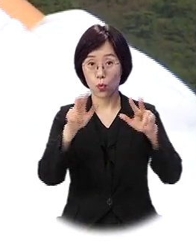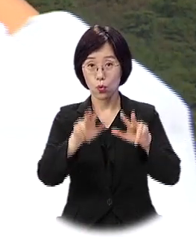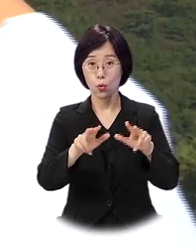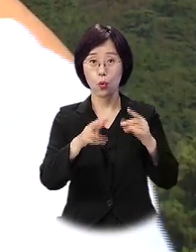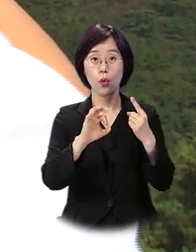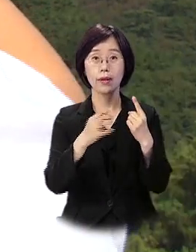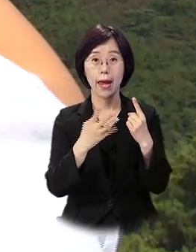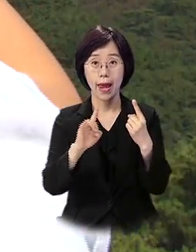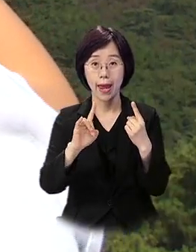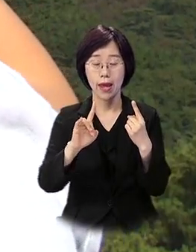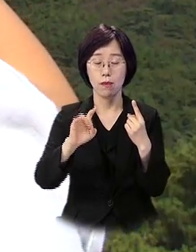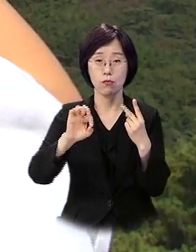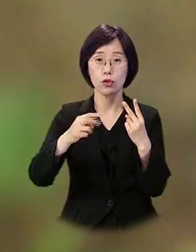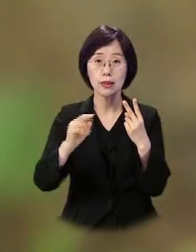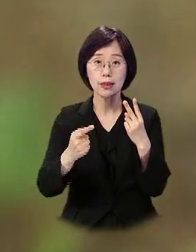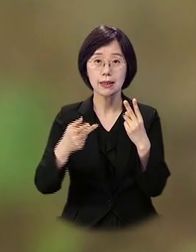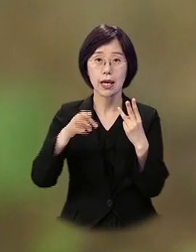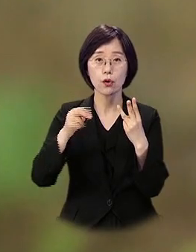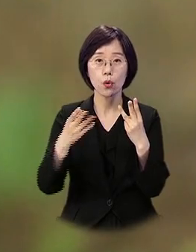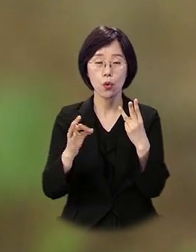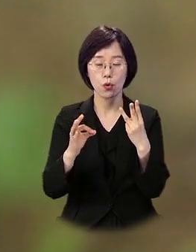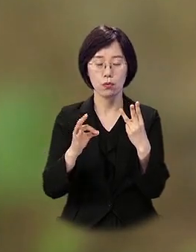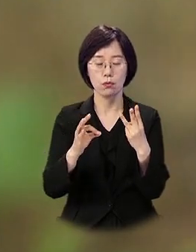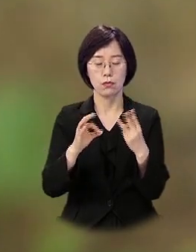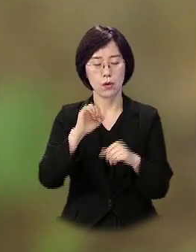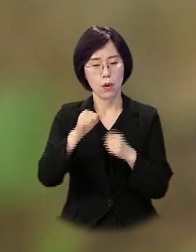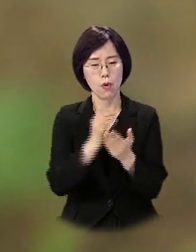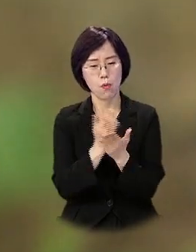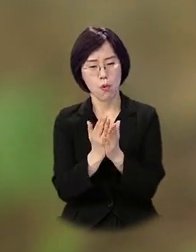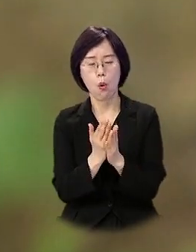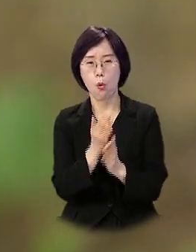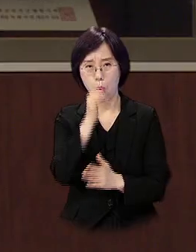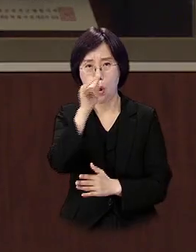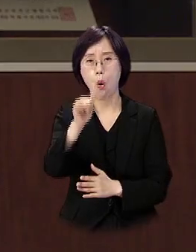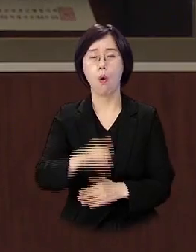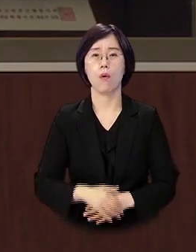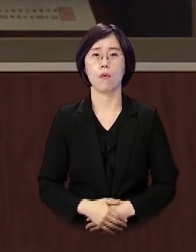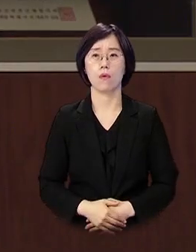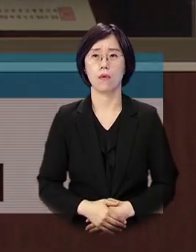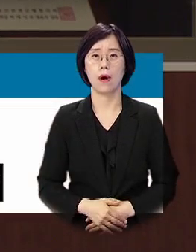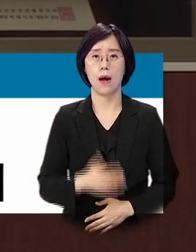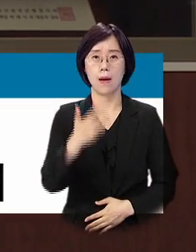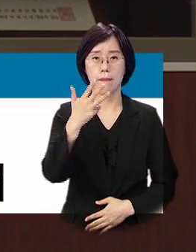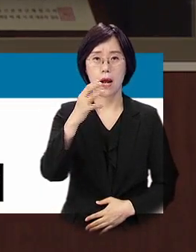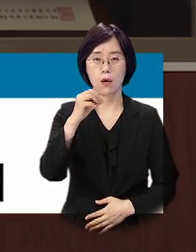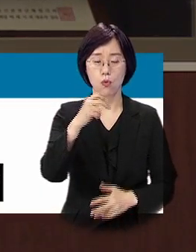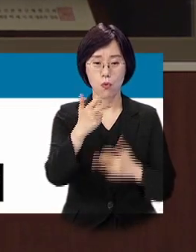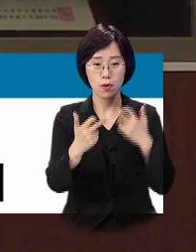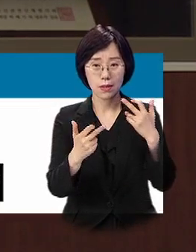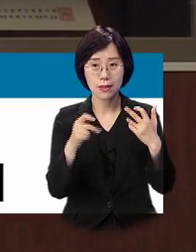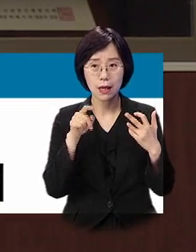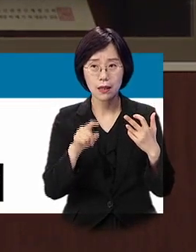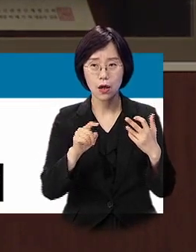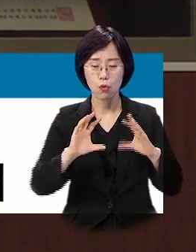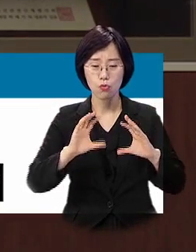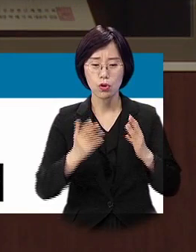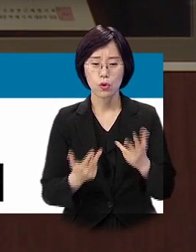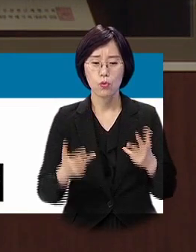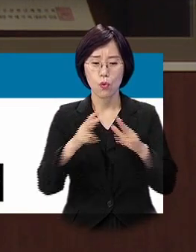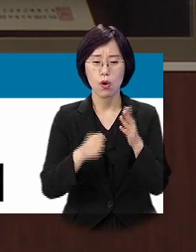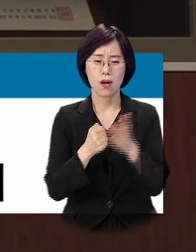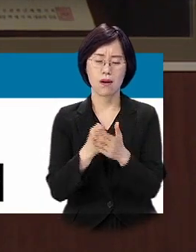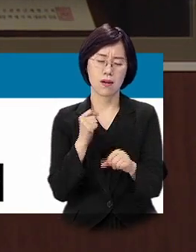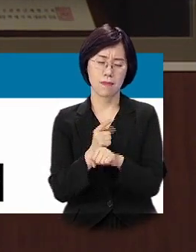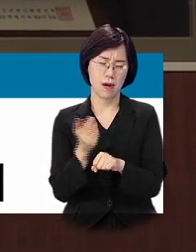오대산과 무등 4 계룡산 보다 생물 다양성이 우수합니다 타 공상 정말 진작 궁리 꾼이 돼야